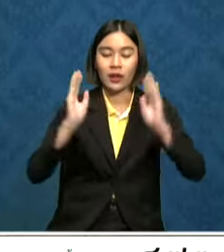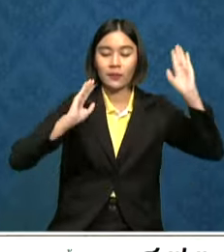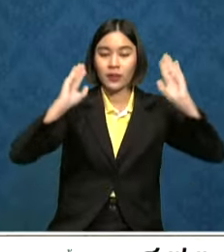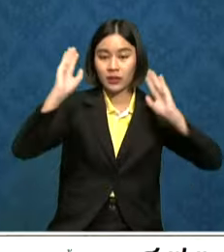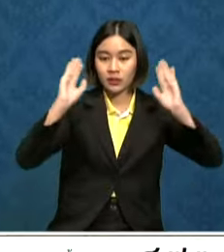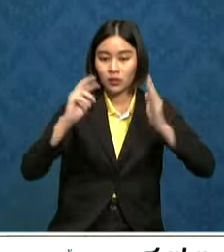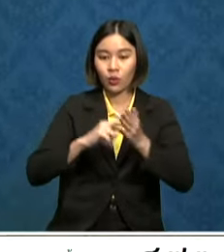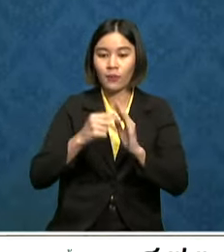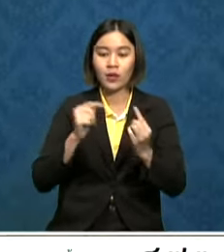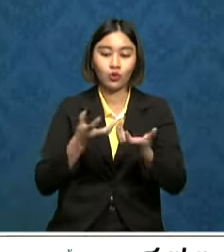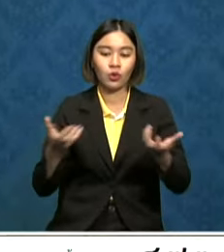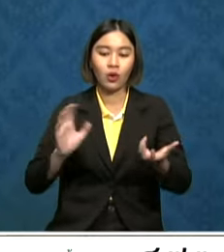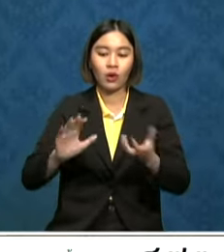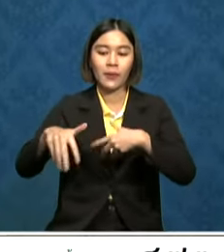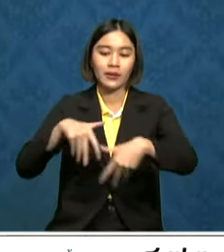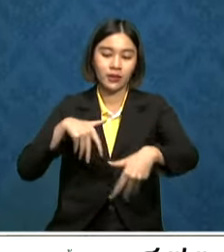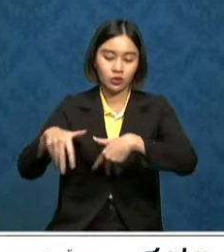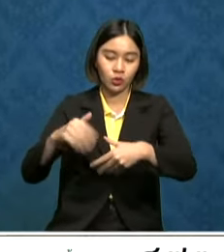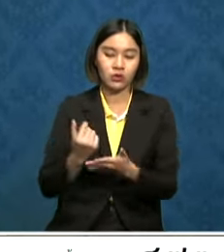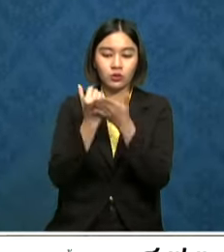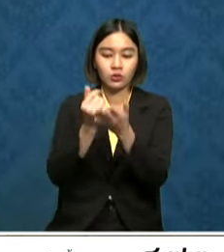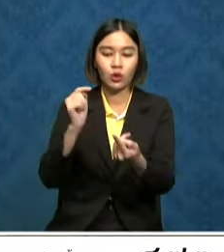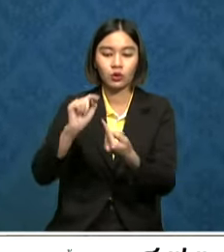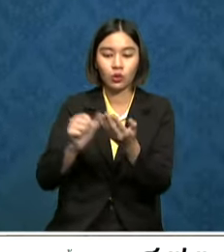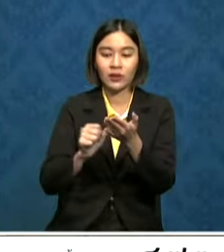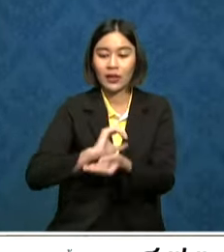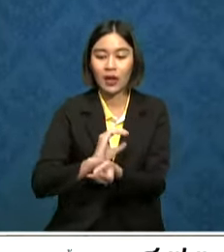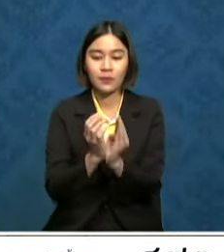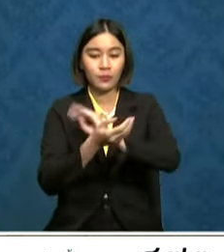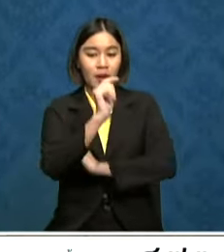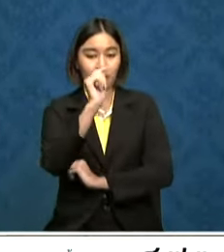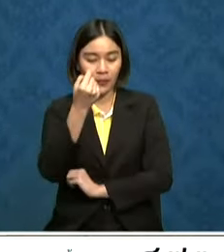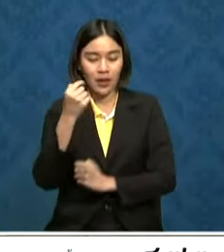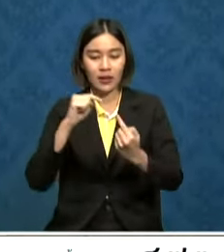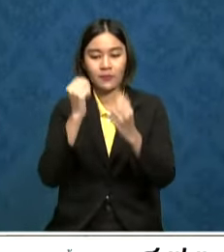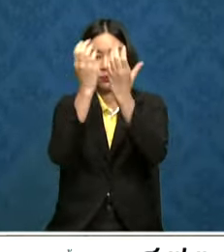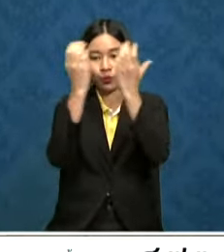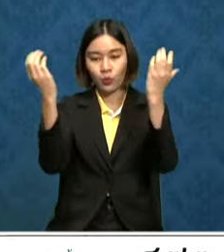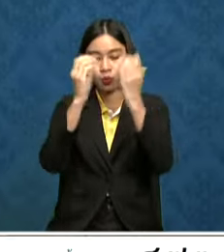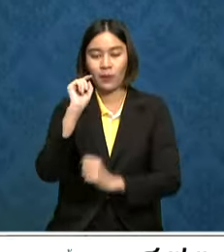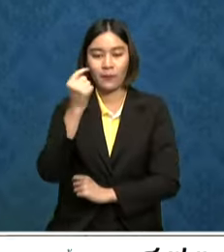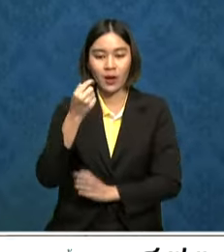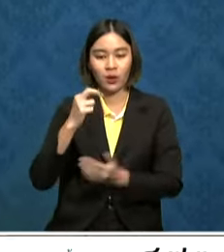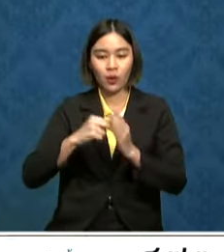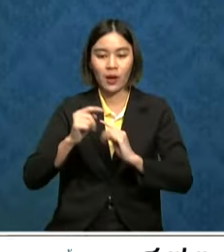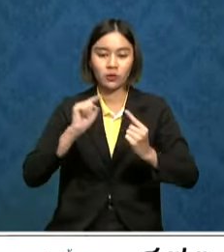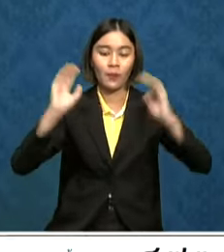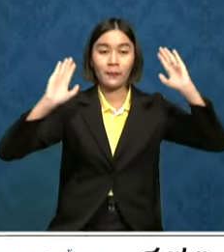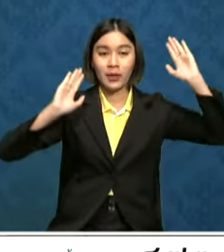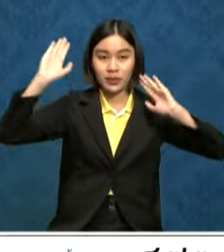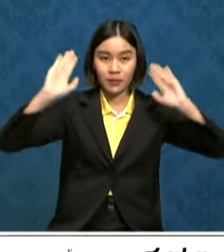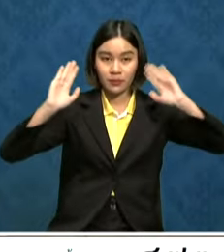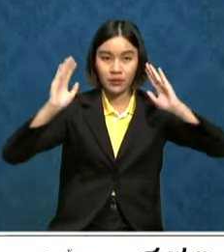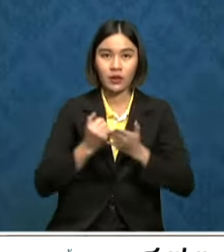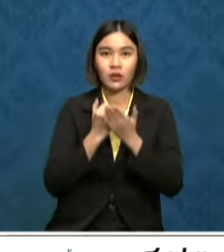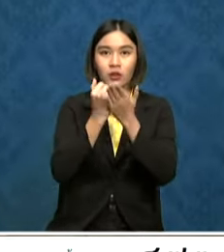กลับมาเป็นเครื่องมือของประชาชนอันนำไปสู่การรีทหรือการยกร่างรัฐธรรมนูญฉบับใหม่ที่มีความเป็นประชาธิปไตยจะ